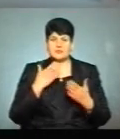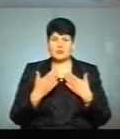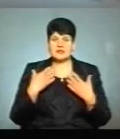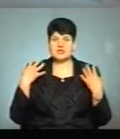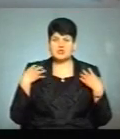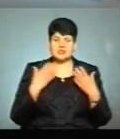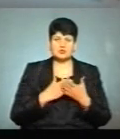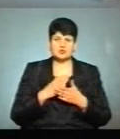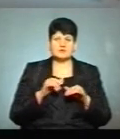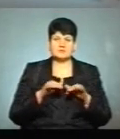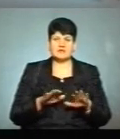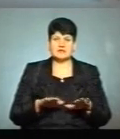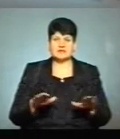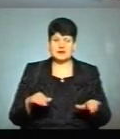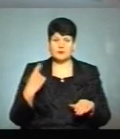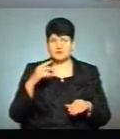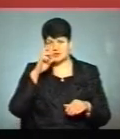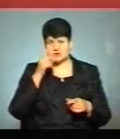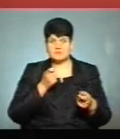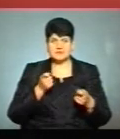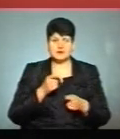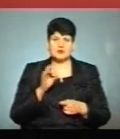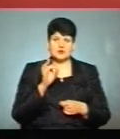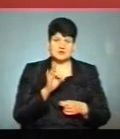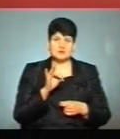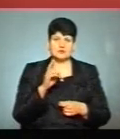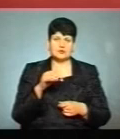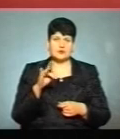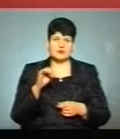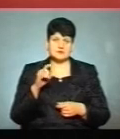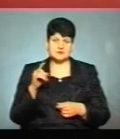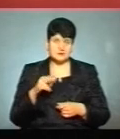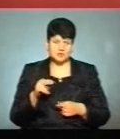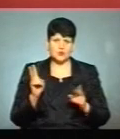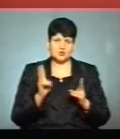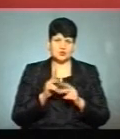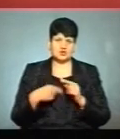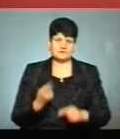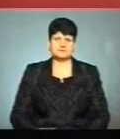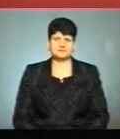начальником служби у справах дітей облдержадміністрації Ростиславом Дроздом. До зустрічі в ефірі.